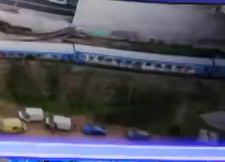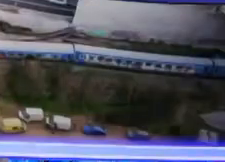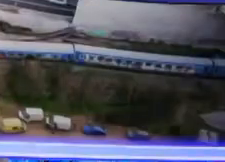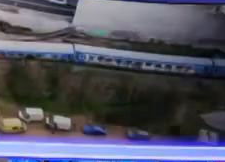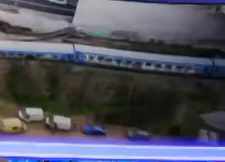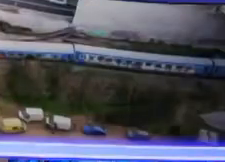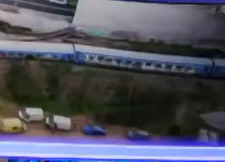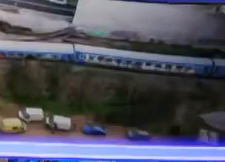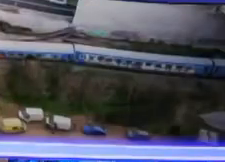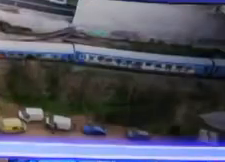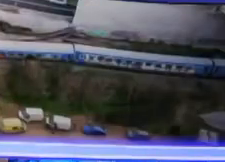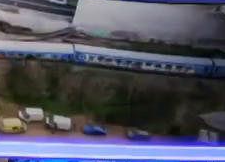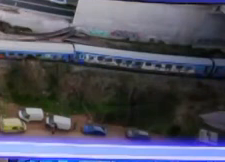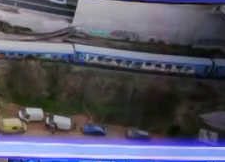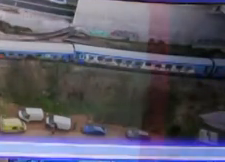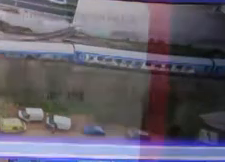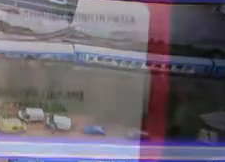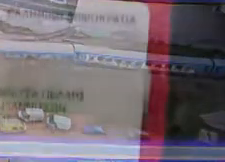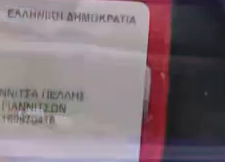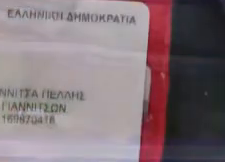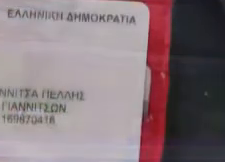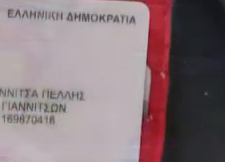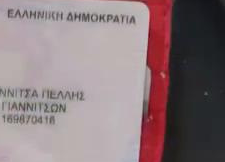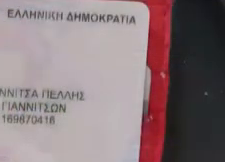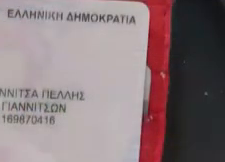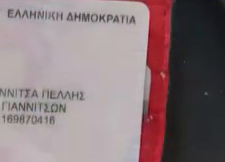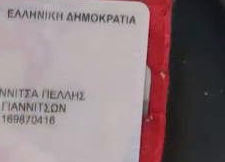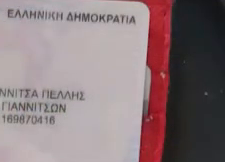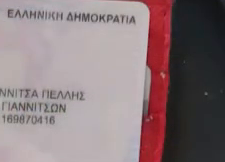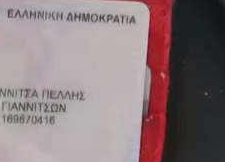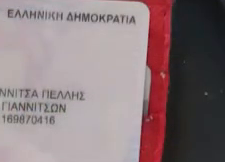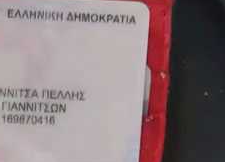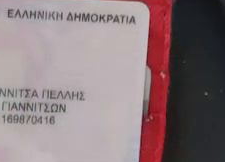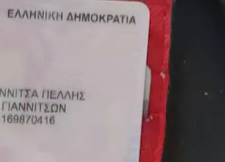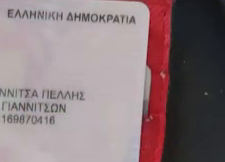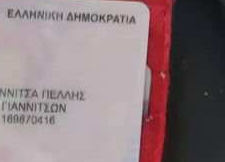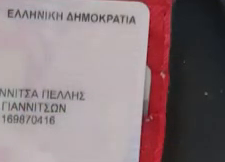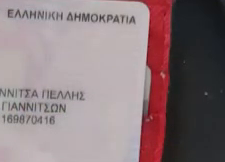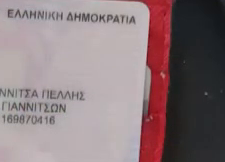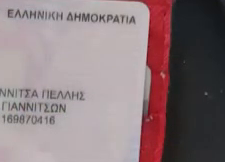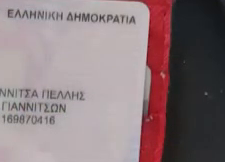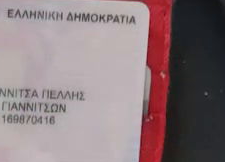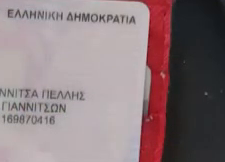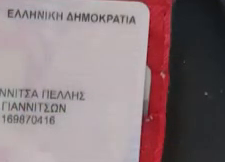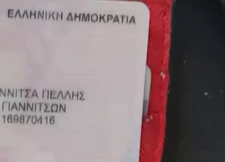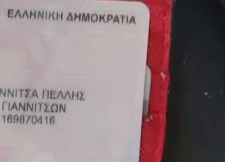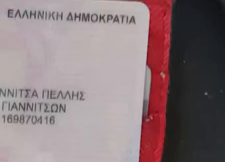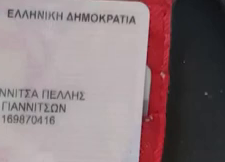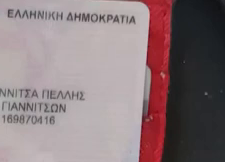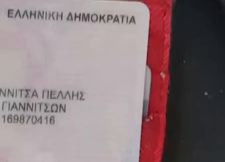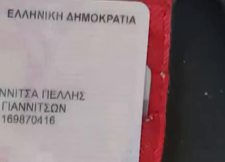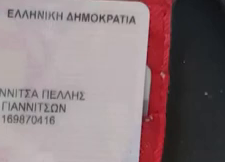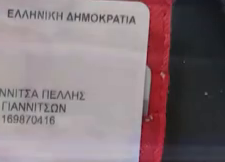δουλειά έκαναν ακριβώς για να καταλάβω δηλαδή οι συνδικαλιστές τι έκαναν ακριβώς δεν ήξεραν αυτό το